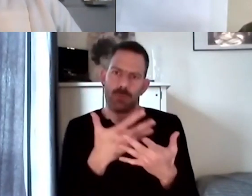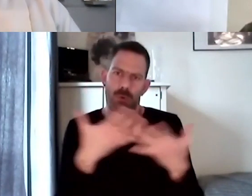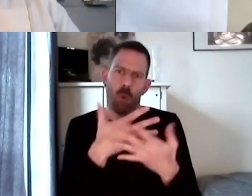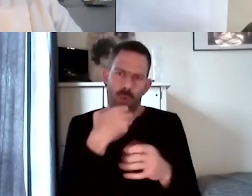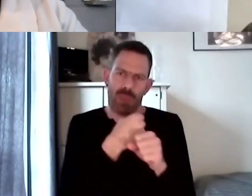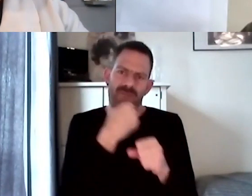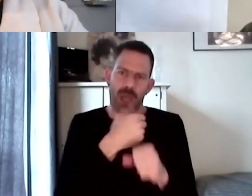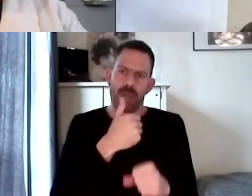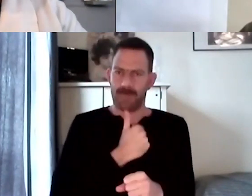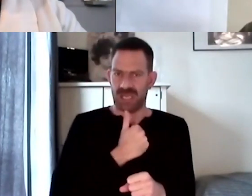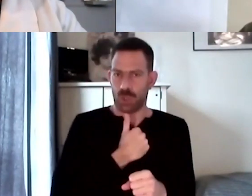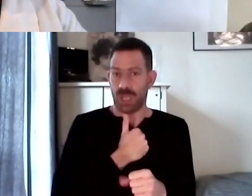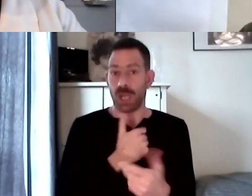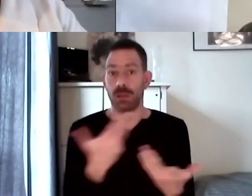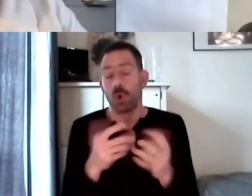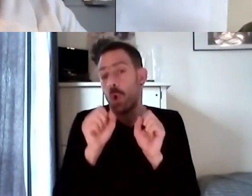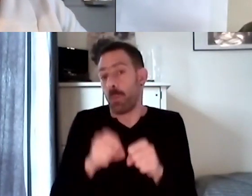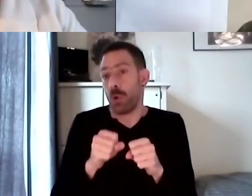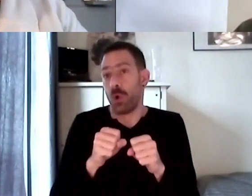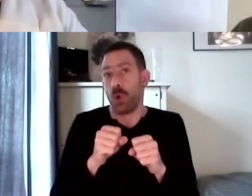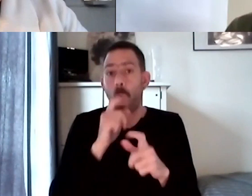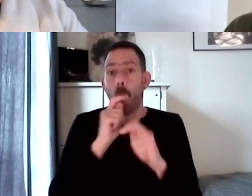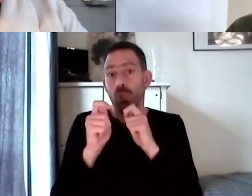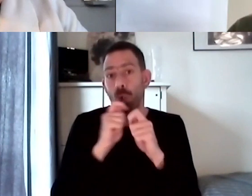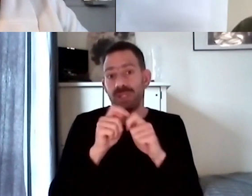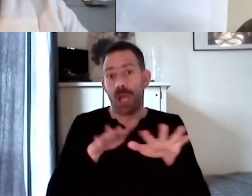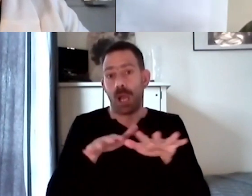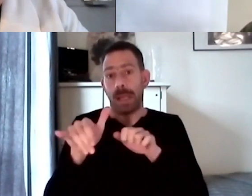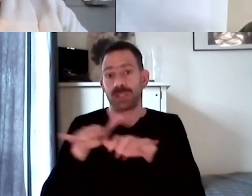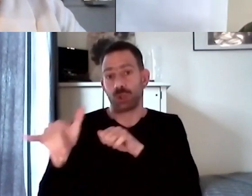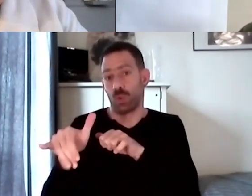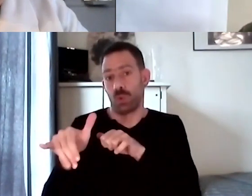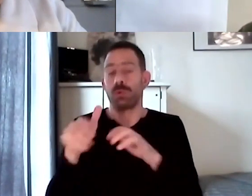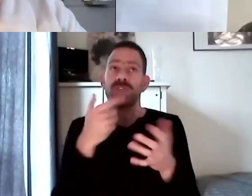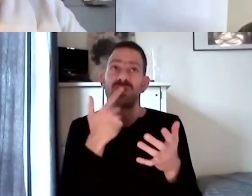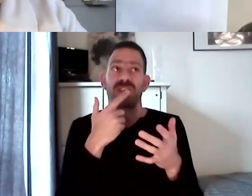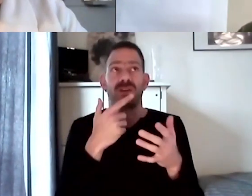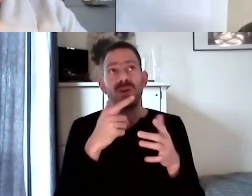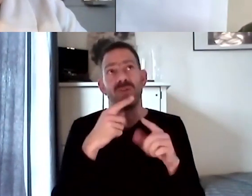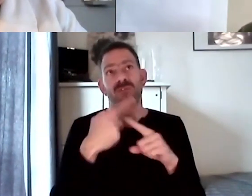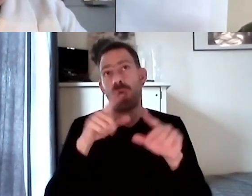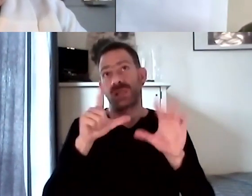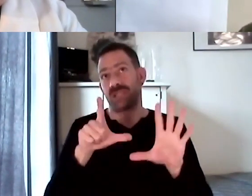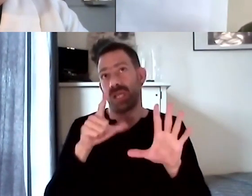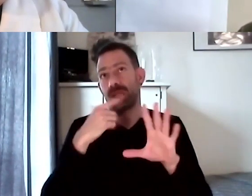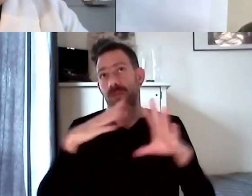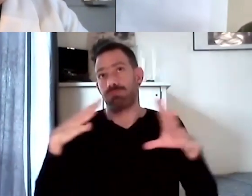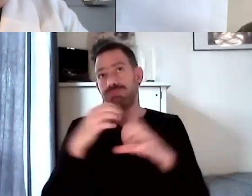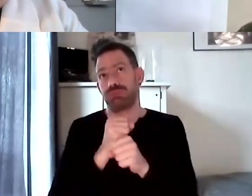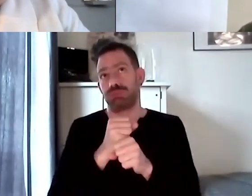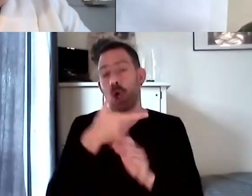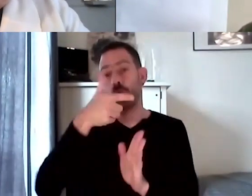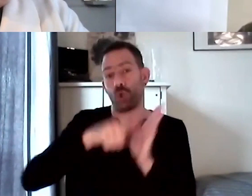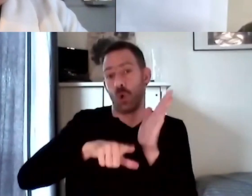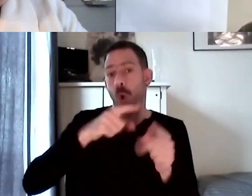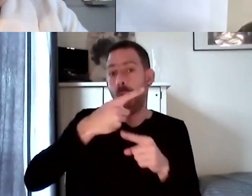fait qu'on peut faire un entretien tous les 15 jours. Donc, 7 entretiens, ça va nous mener à 2 mois et demi, par exemple. 3 mois,